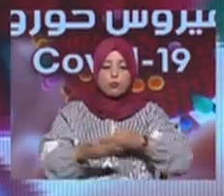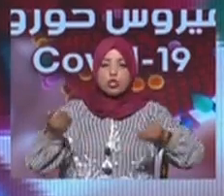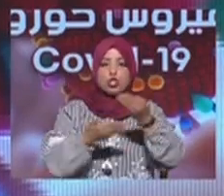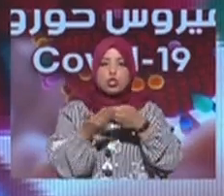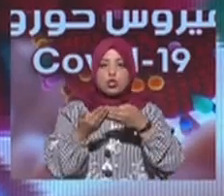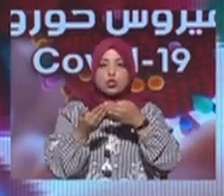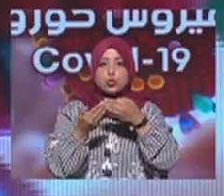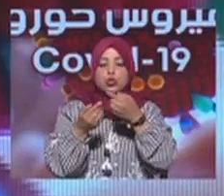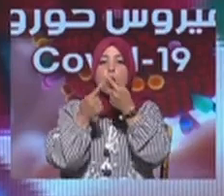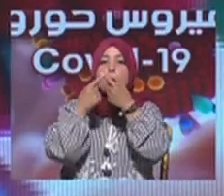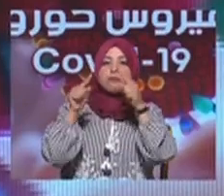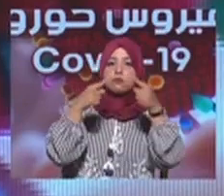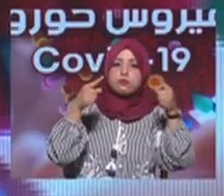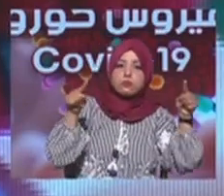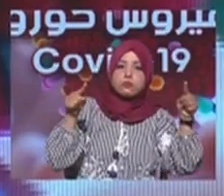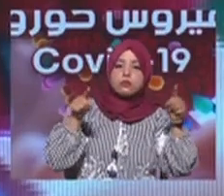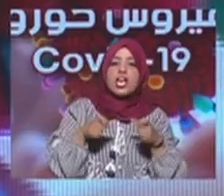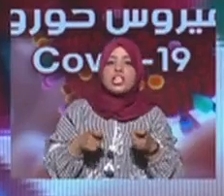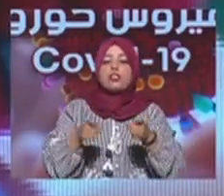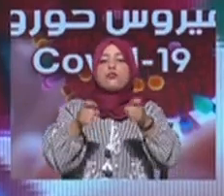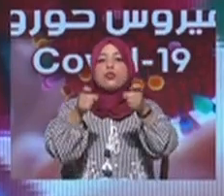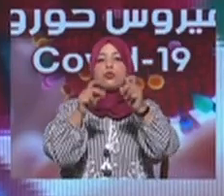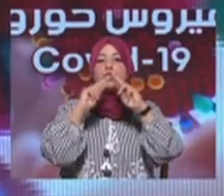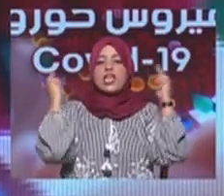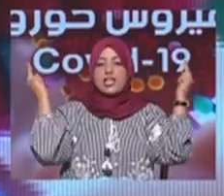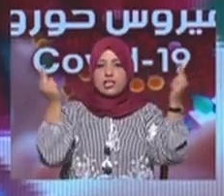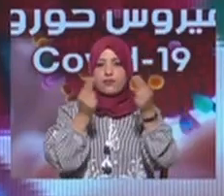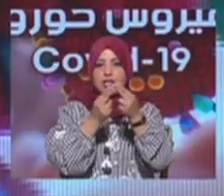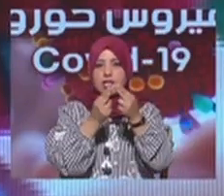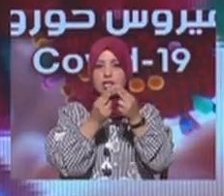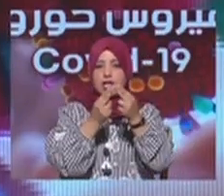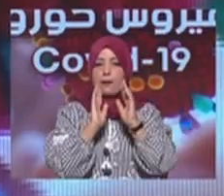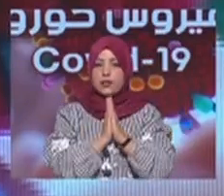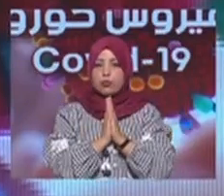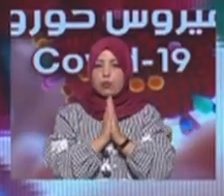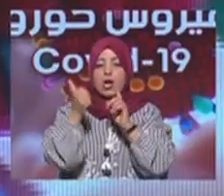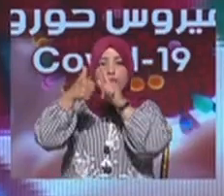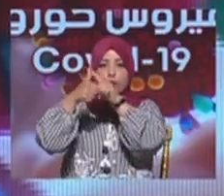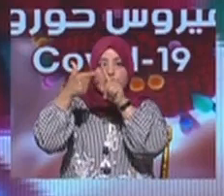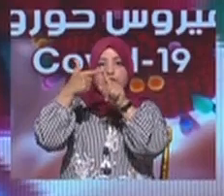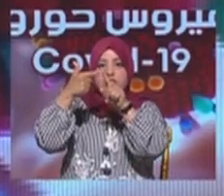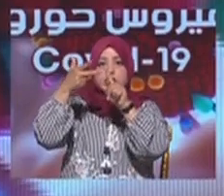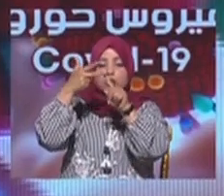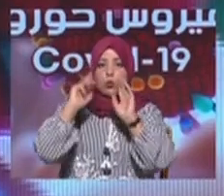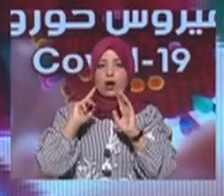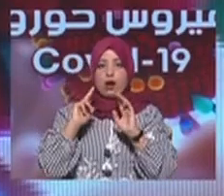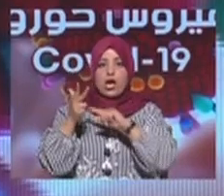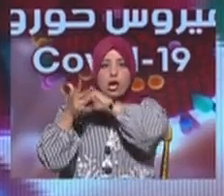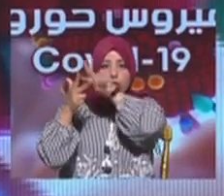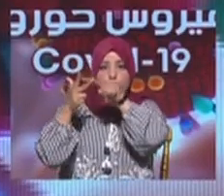والديفيرون كوفيد اللي موجودين في العالم لقيت فما تغير ما بين السارس 1 والسارس 2 اللي موجود توا تغير كبير